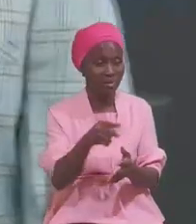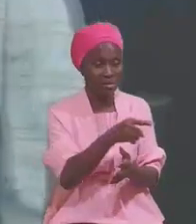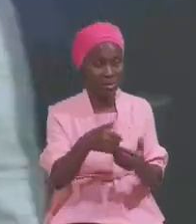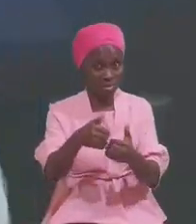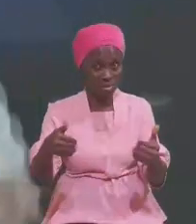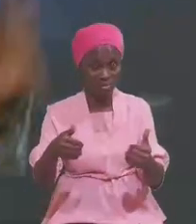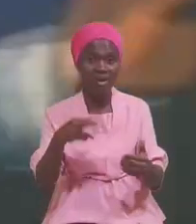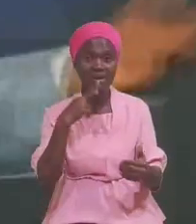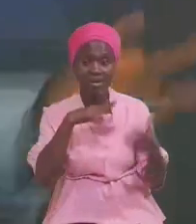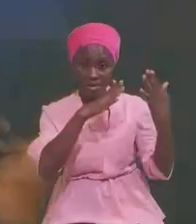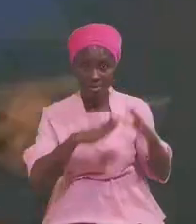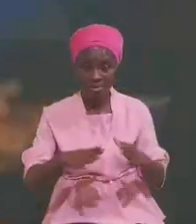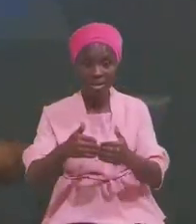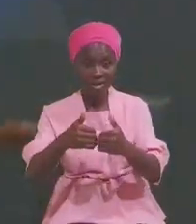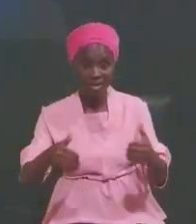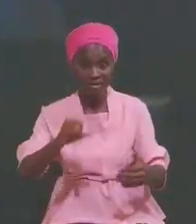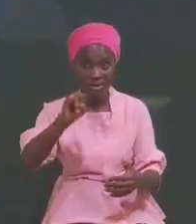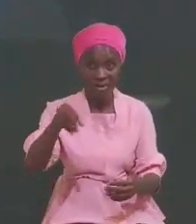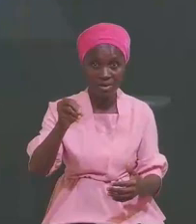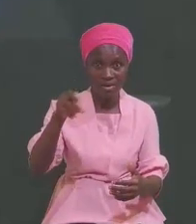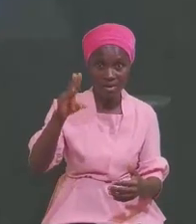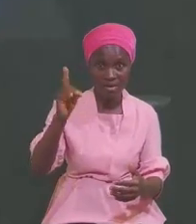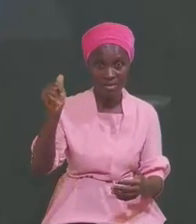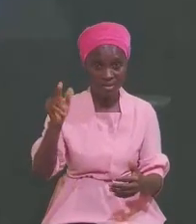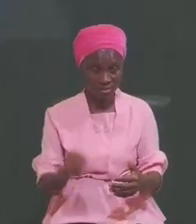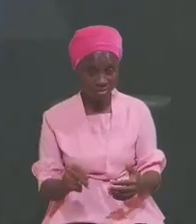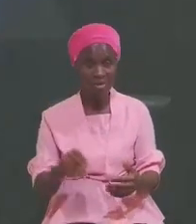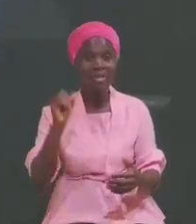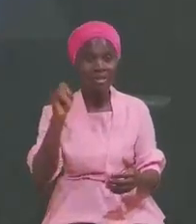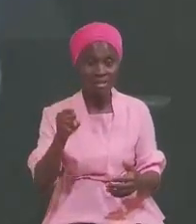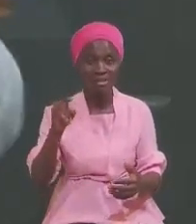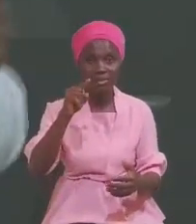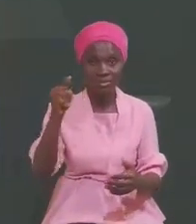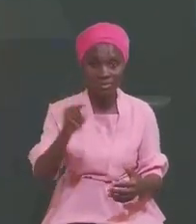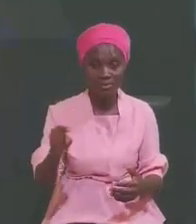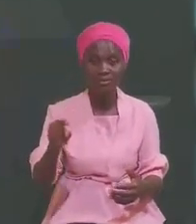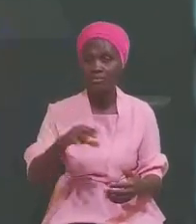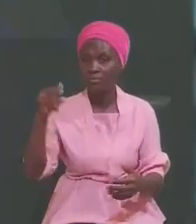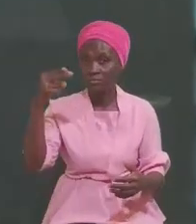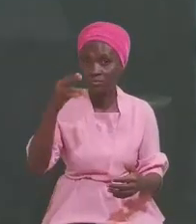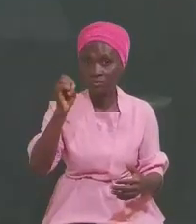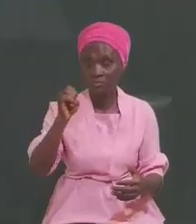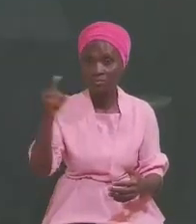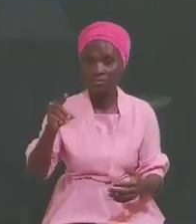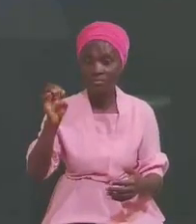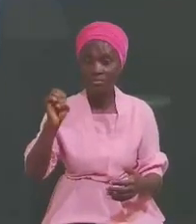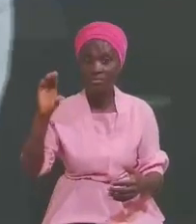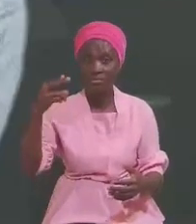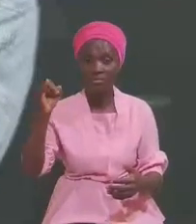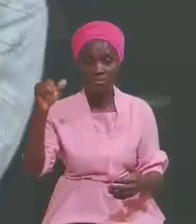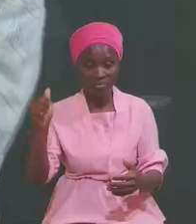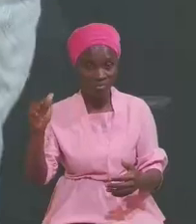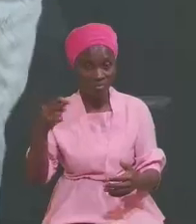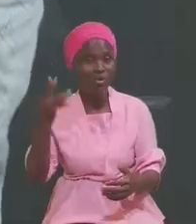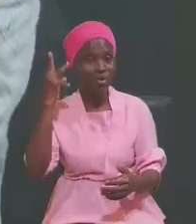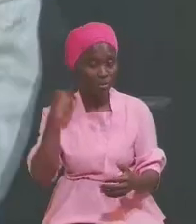ils ont divisé la mer Rouge, ils ont divisé Jourdain, et Ézéchiel était guéri. Mais cet homme, maintenant, il a sa